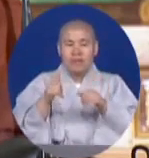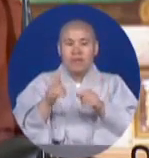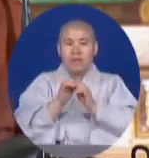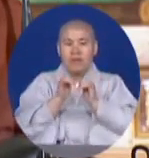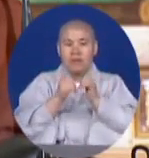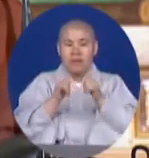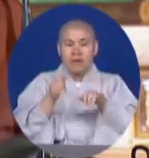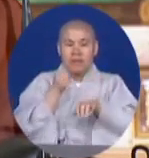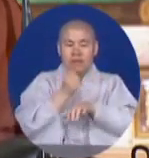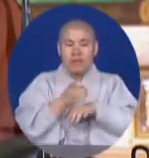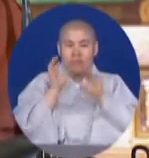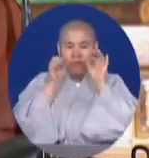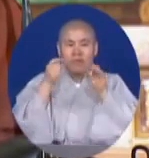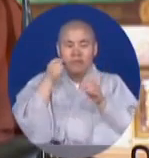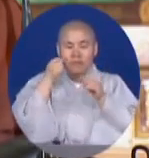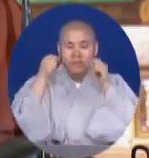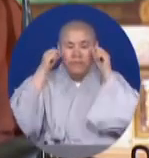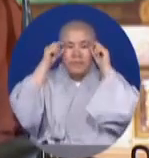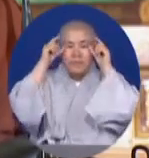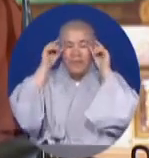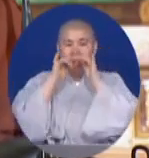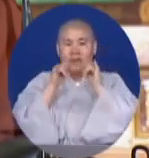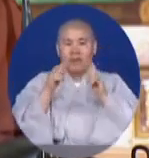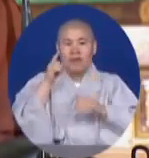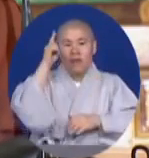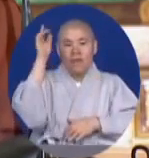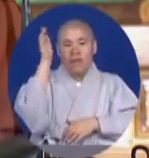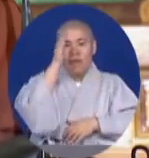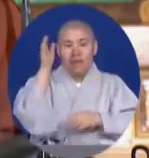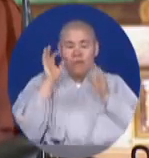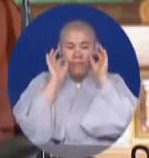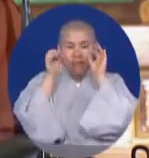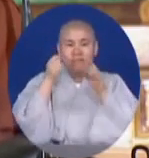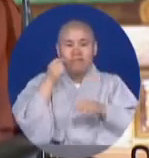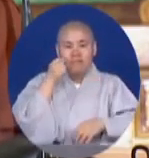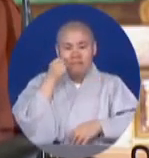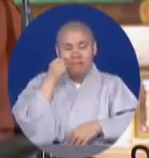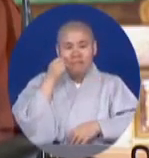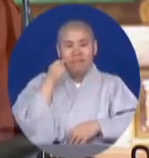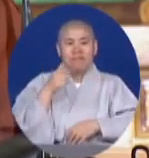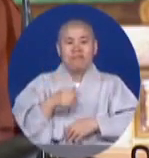오불견공이라 깨달은 사람은 허공을 못 본다.